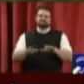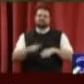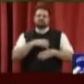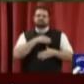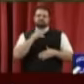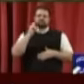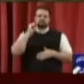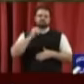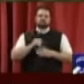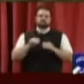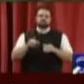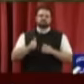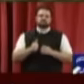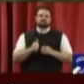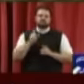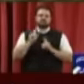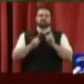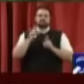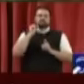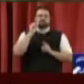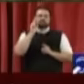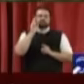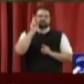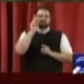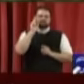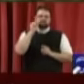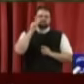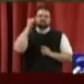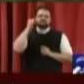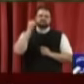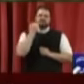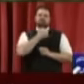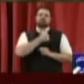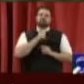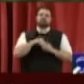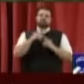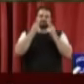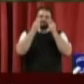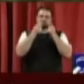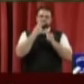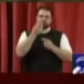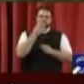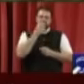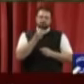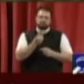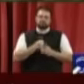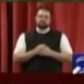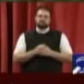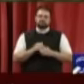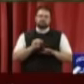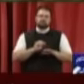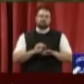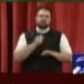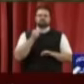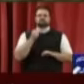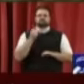Așa că dacă omul zâmbește fals și el de fapt în ochi să vedi tristețea imediat îți